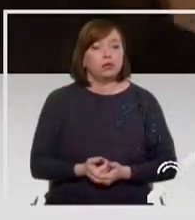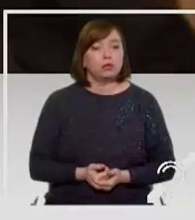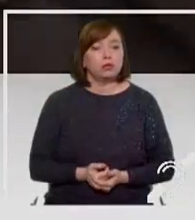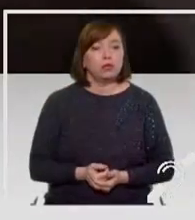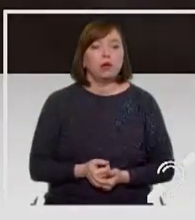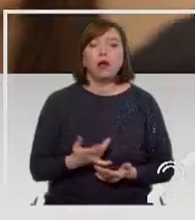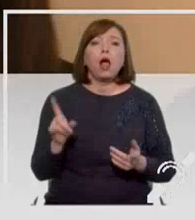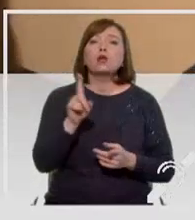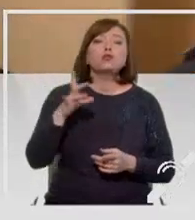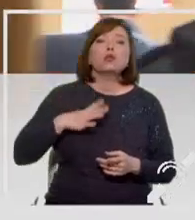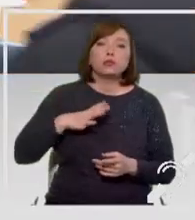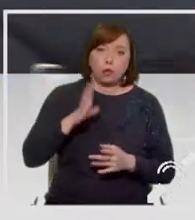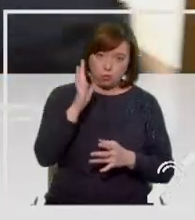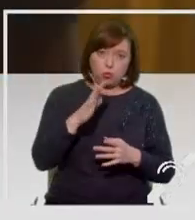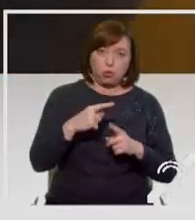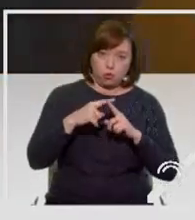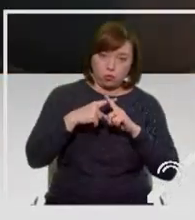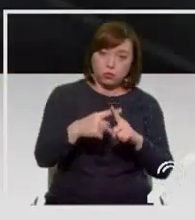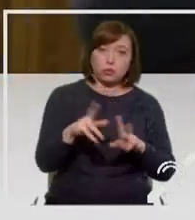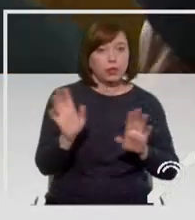La ce decizie vă așteptați astăzi?